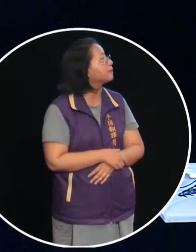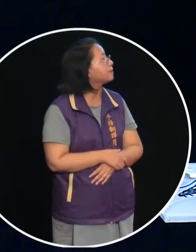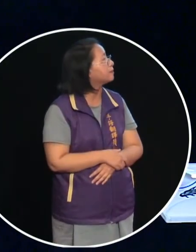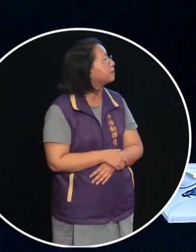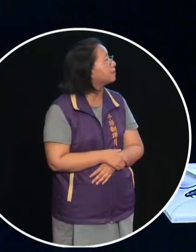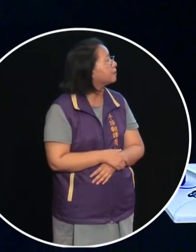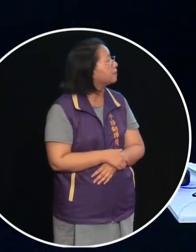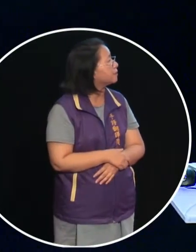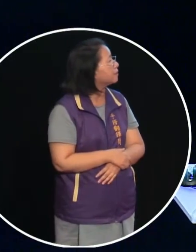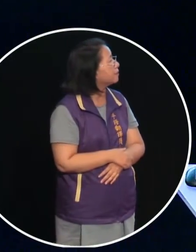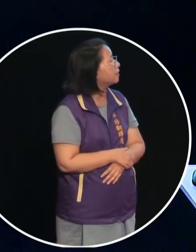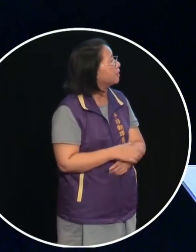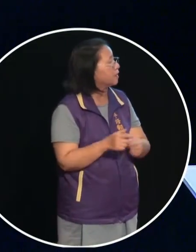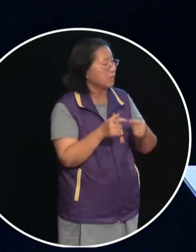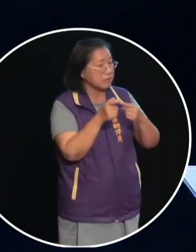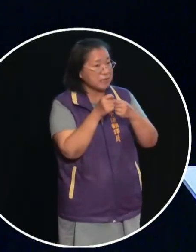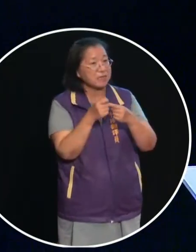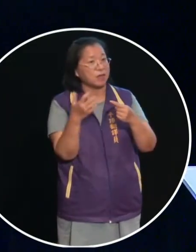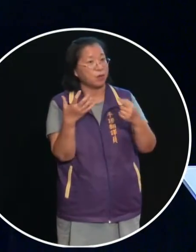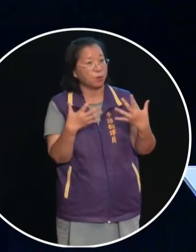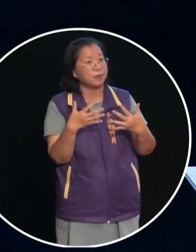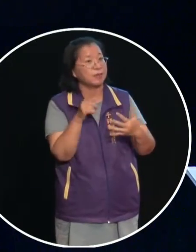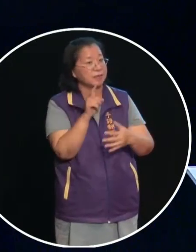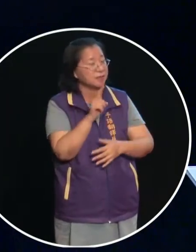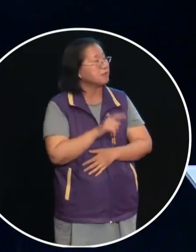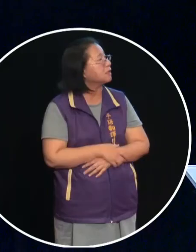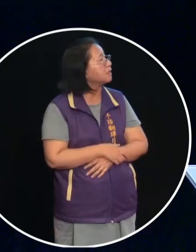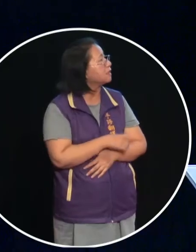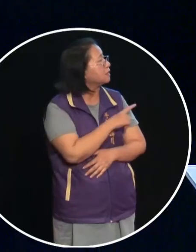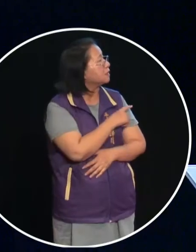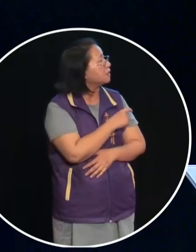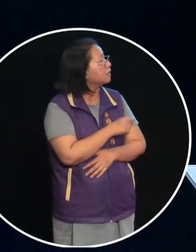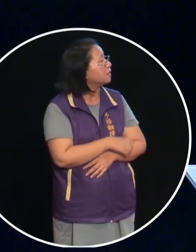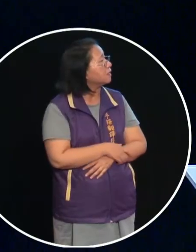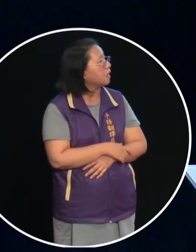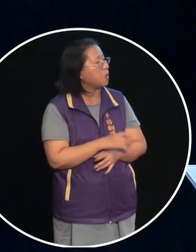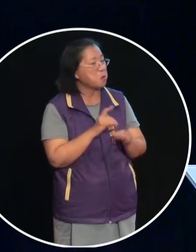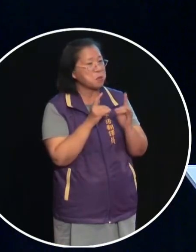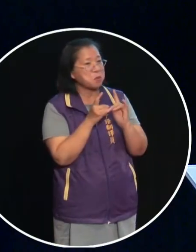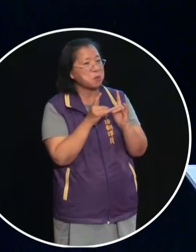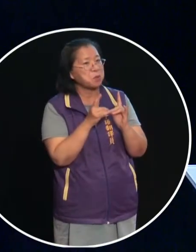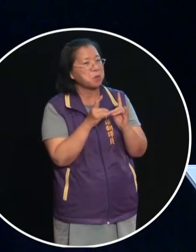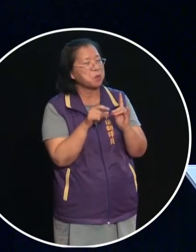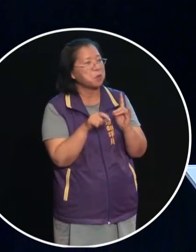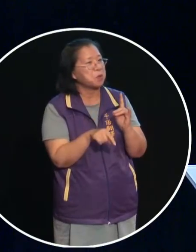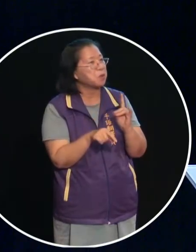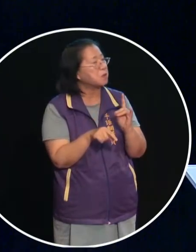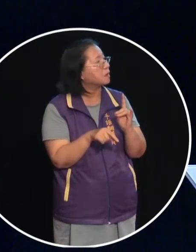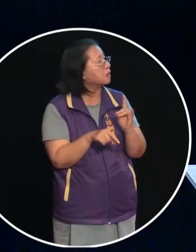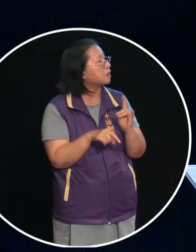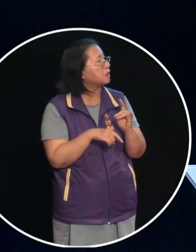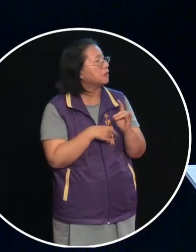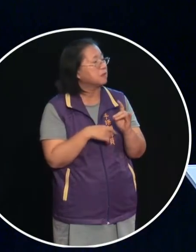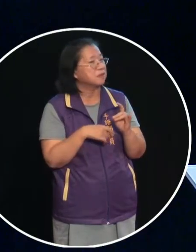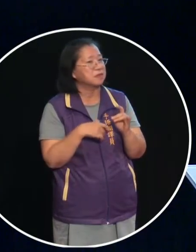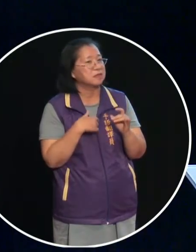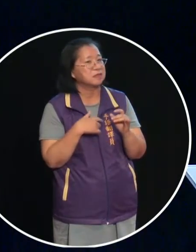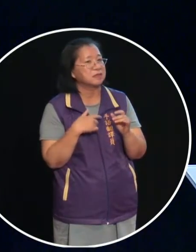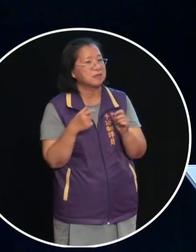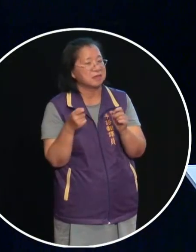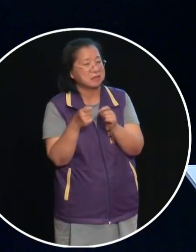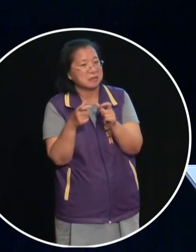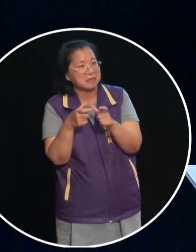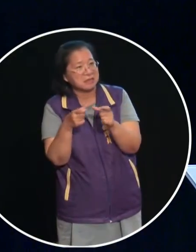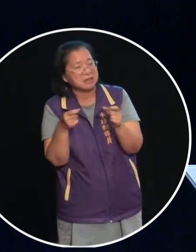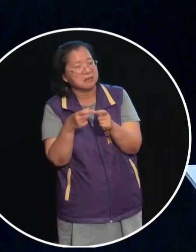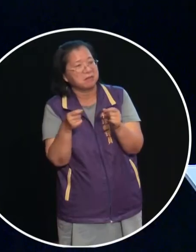好，那第一个问题是不是有没有中国刻意就是故意把那个菲洛西来台的这些事情嘛，他们是也